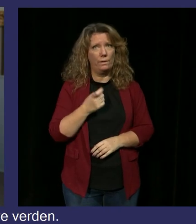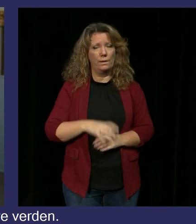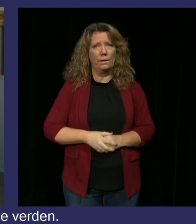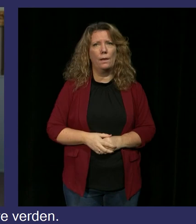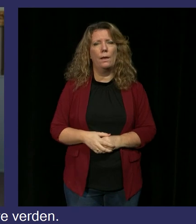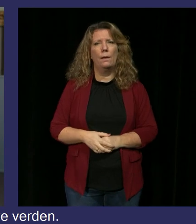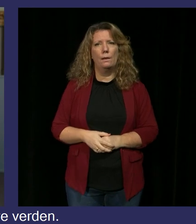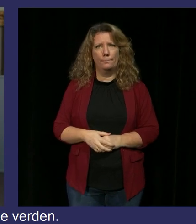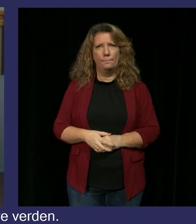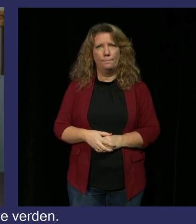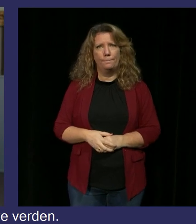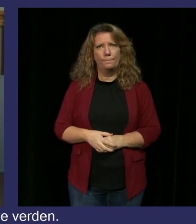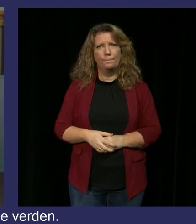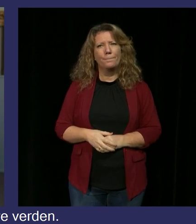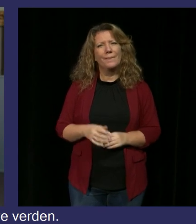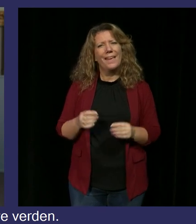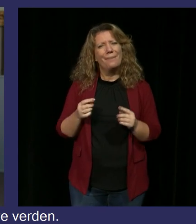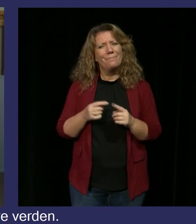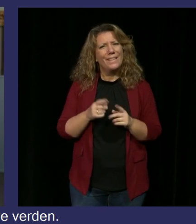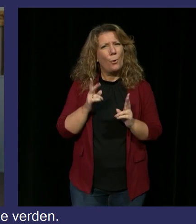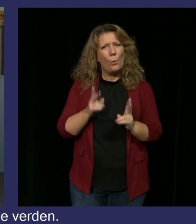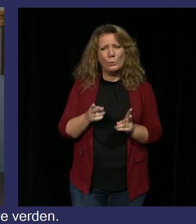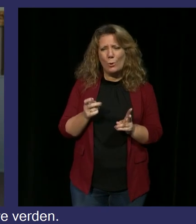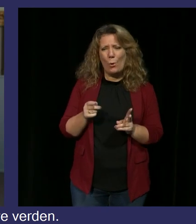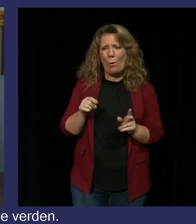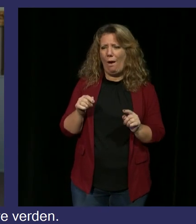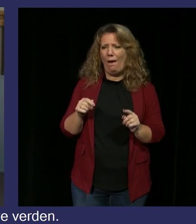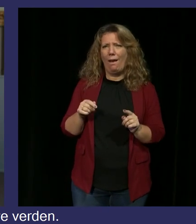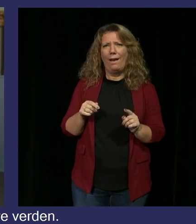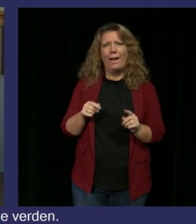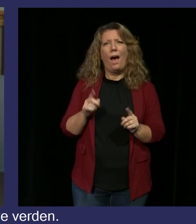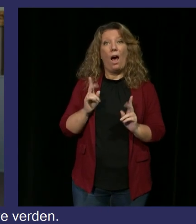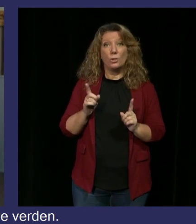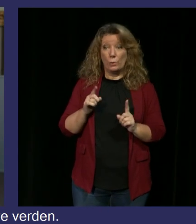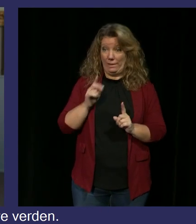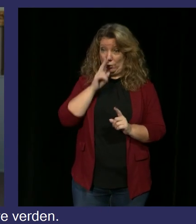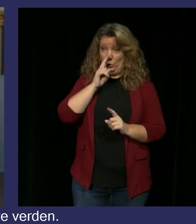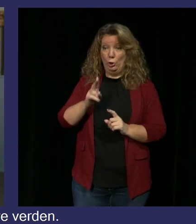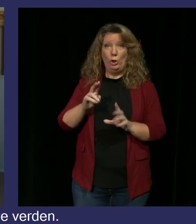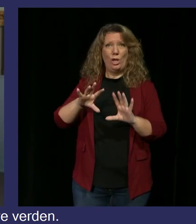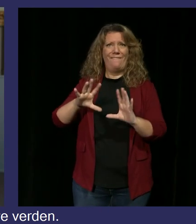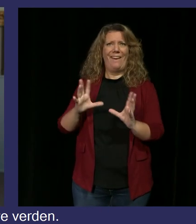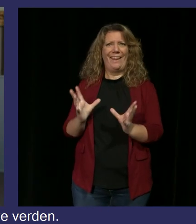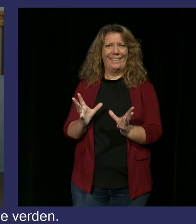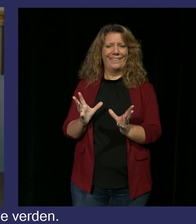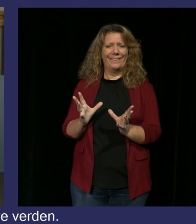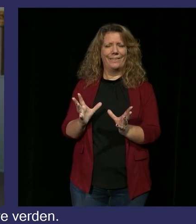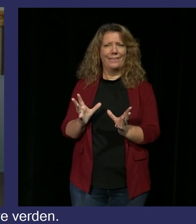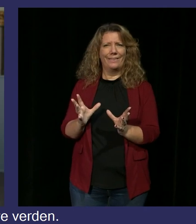altså, det jo også noe med den nye verden. Det jo det her at